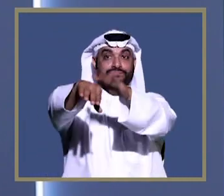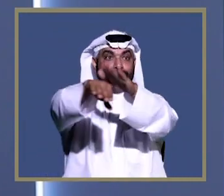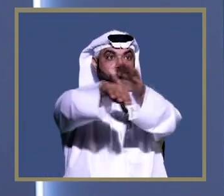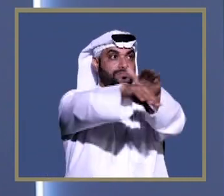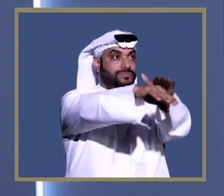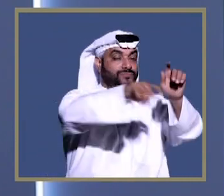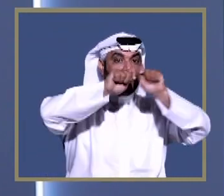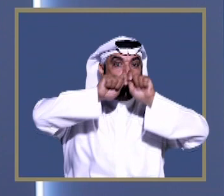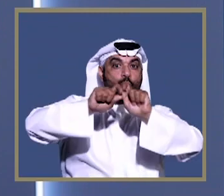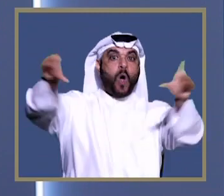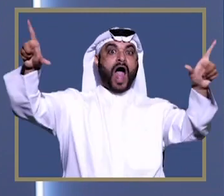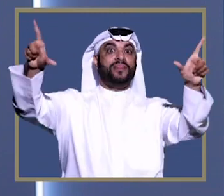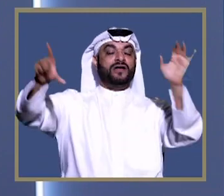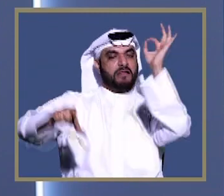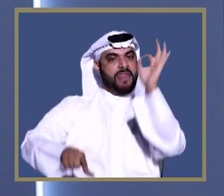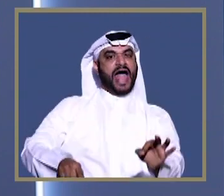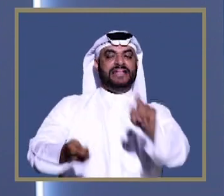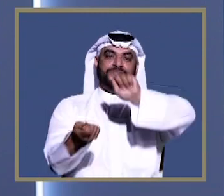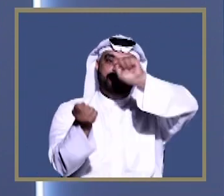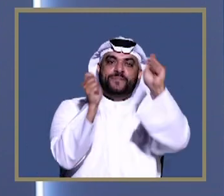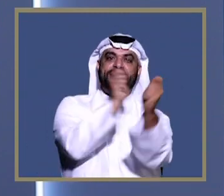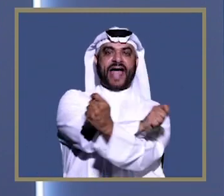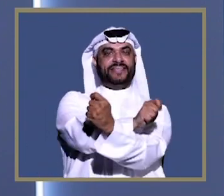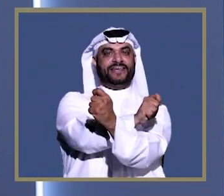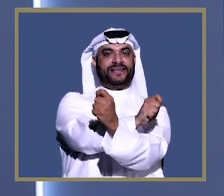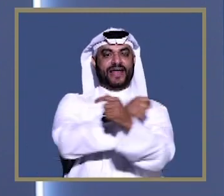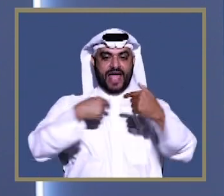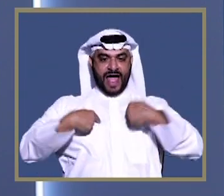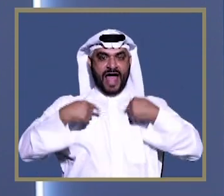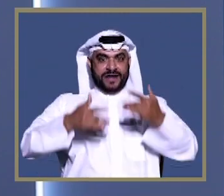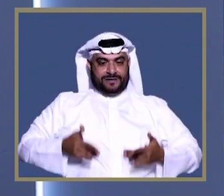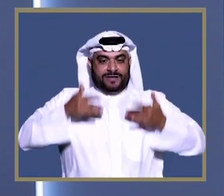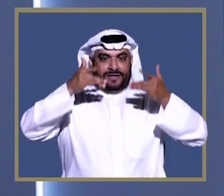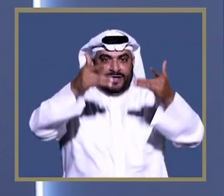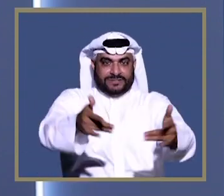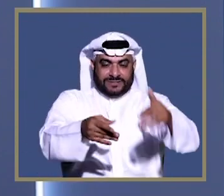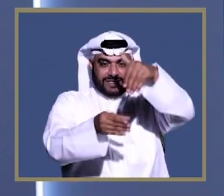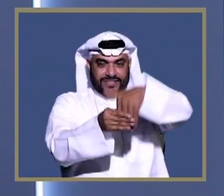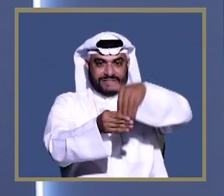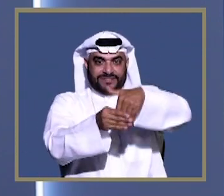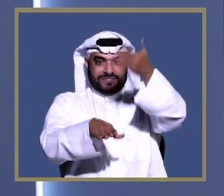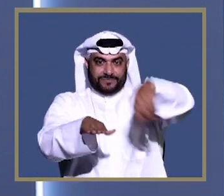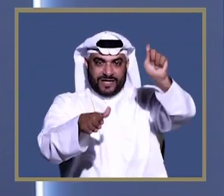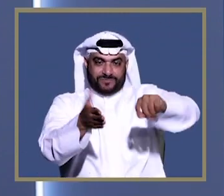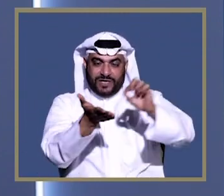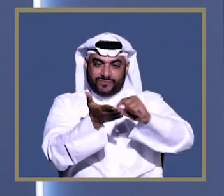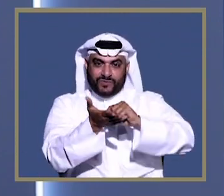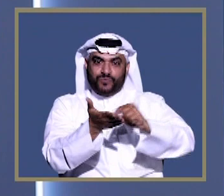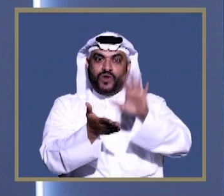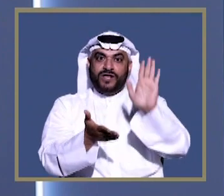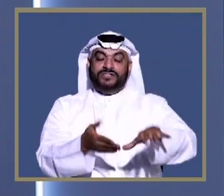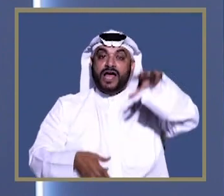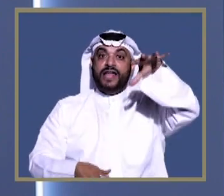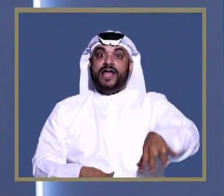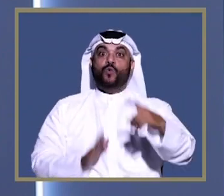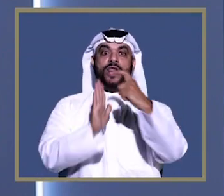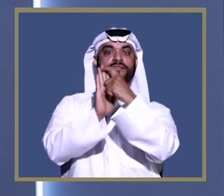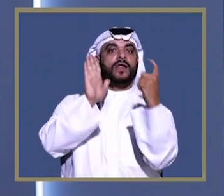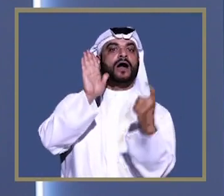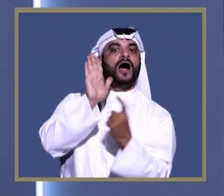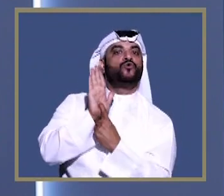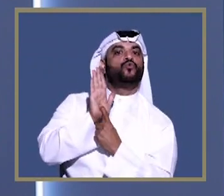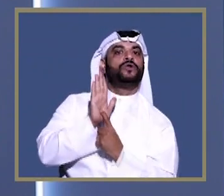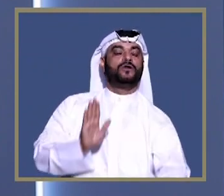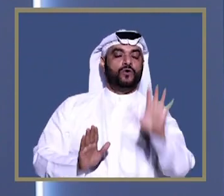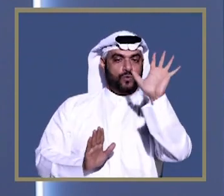فيه دعوة صريحة لبوادر التغيير. أنا اليوم أترشح لانتخابات مجلس الأمة حاملة راية دولة